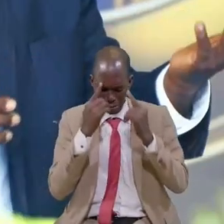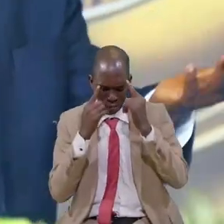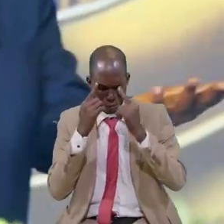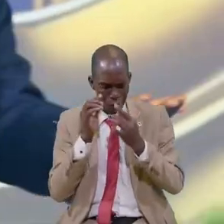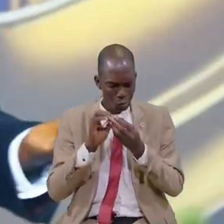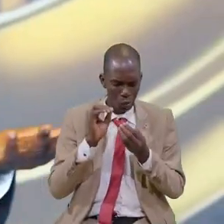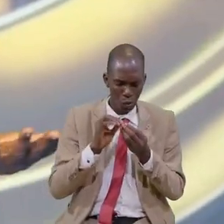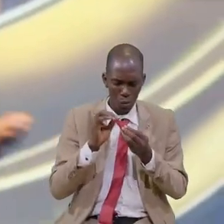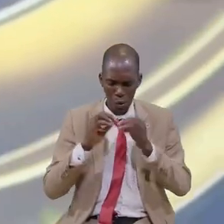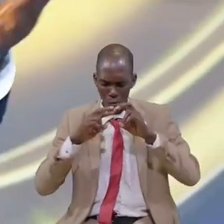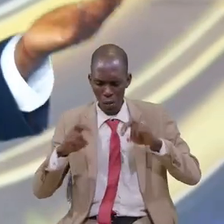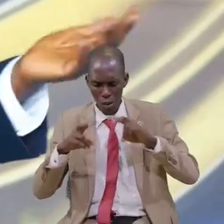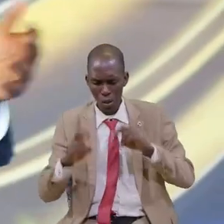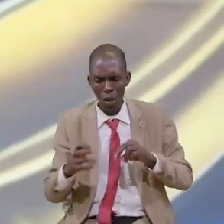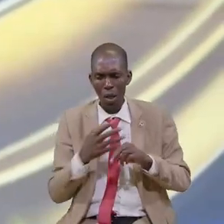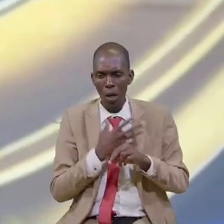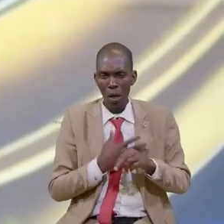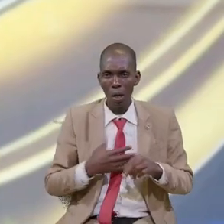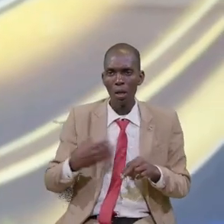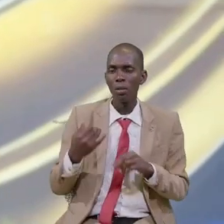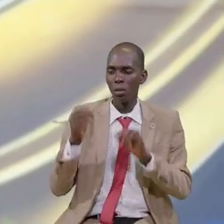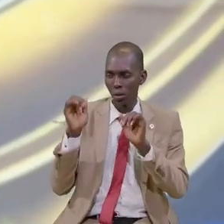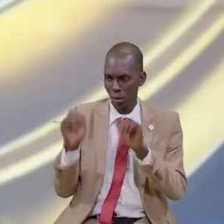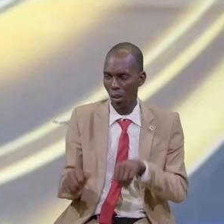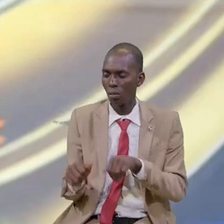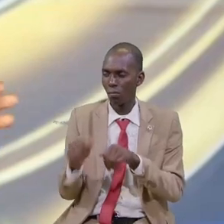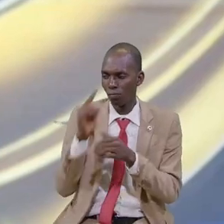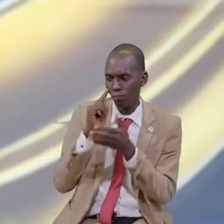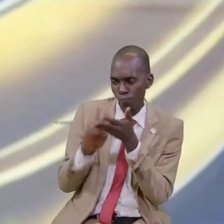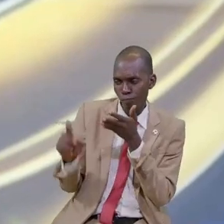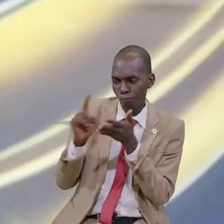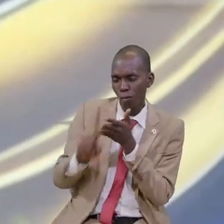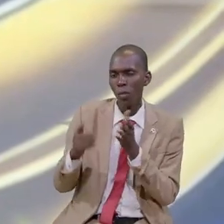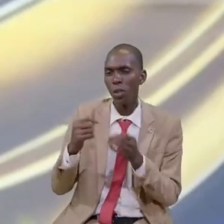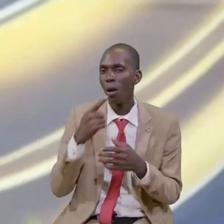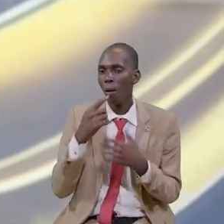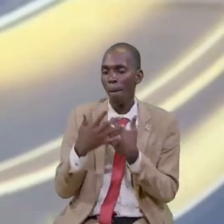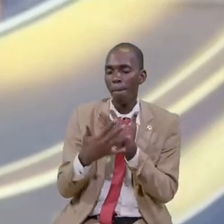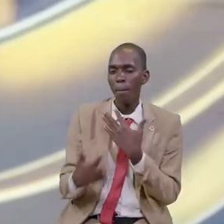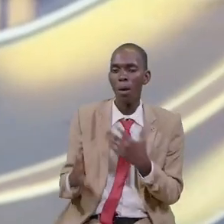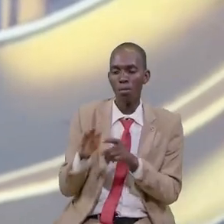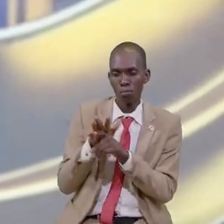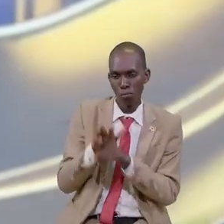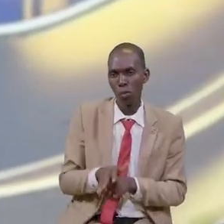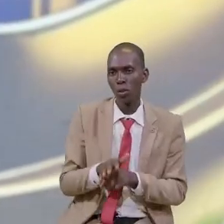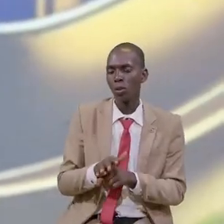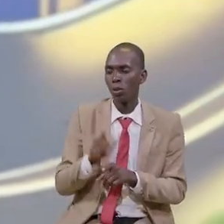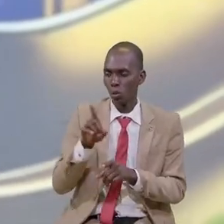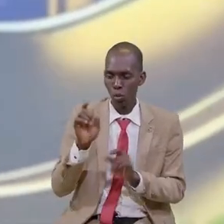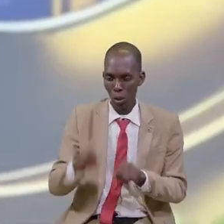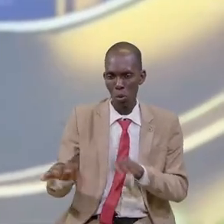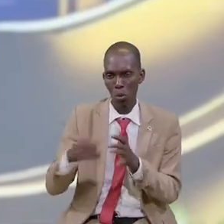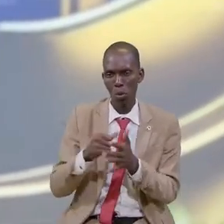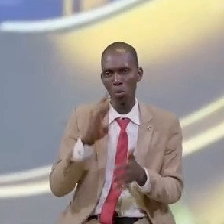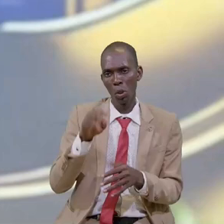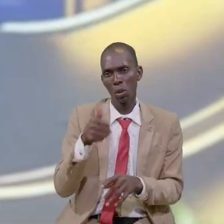les solutions. Ils arrivent maintenant à suivre de près. Toi-même, tu peux aussi suivre de près depuis ta maison et savoir ce qu'il faut faire. Ta